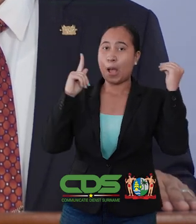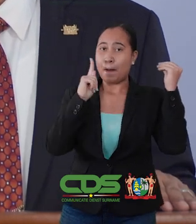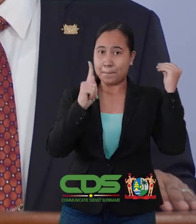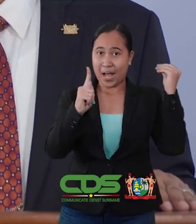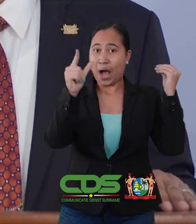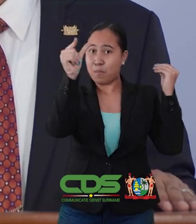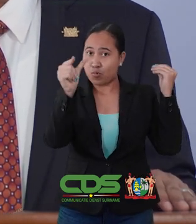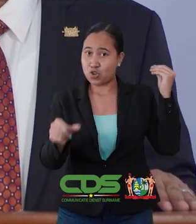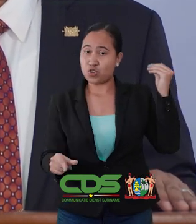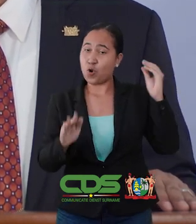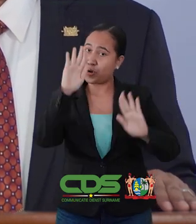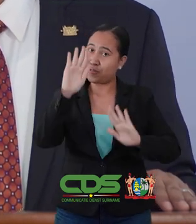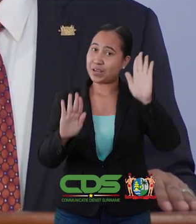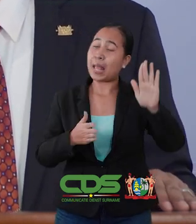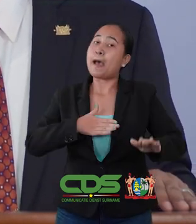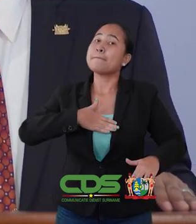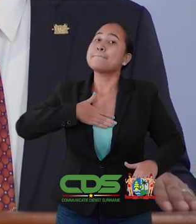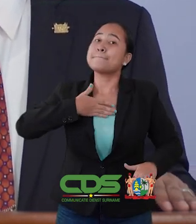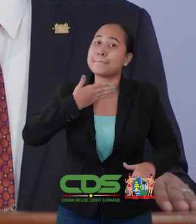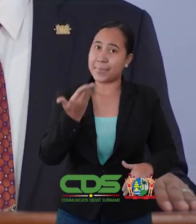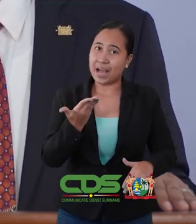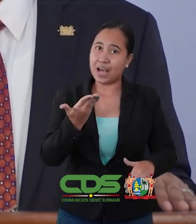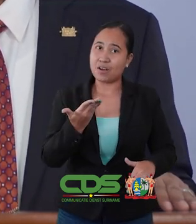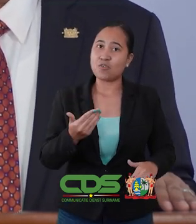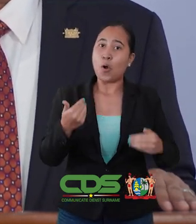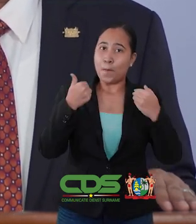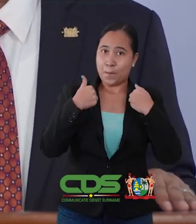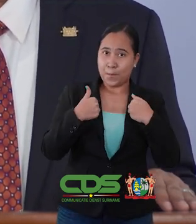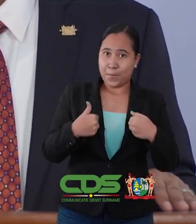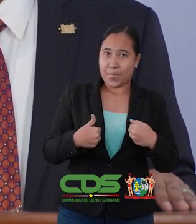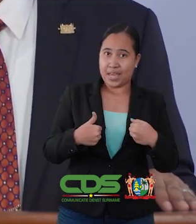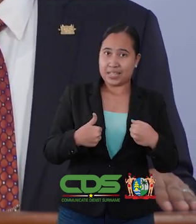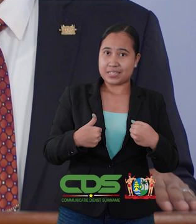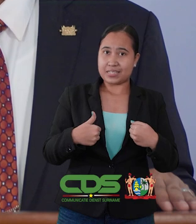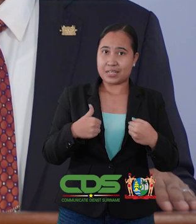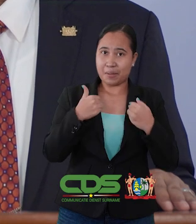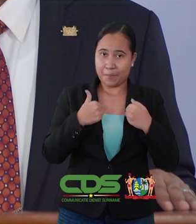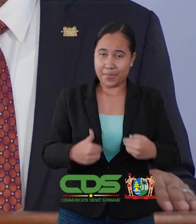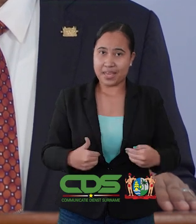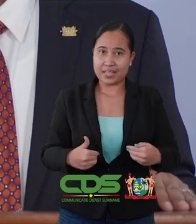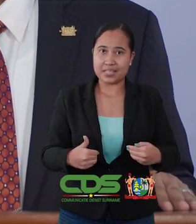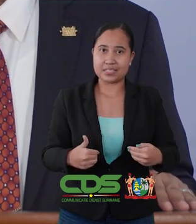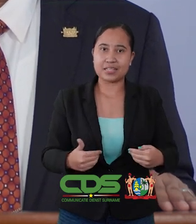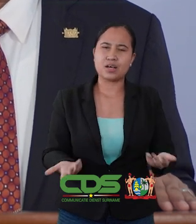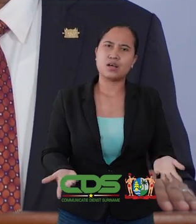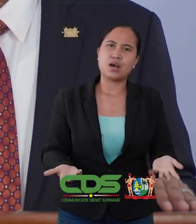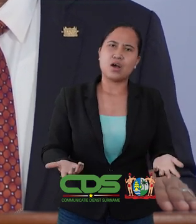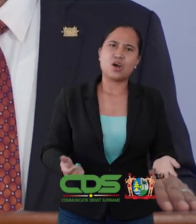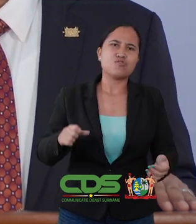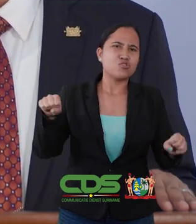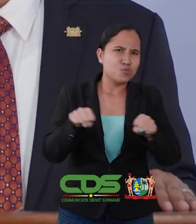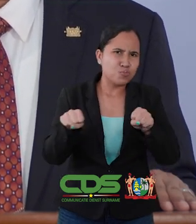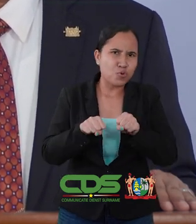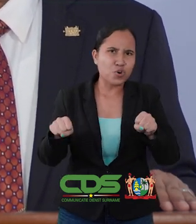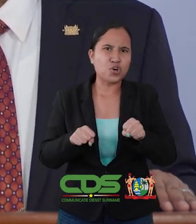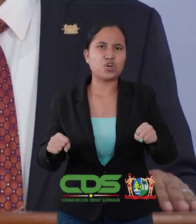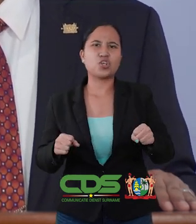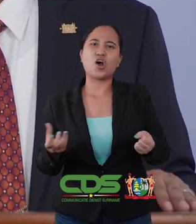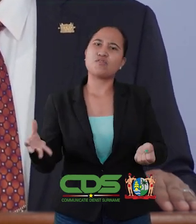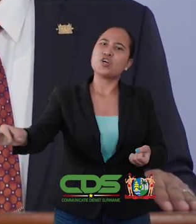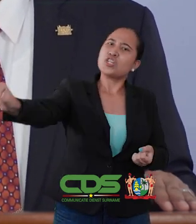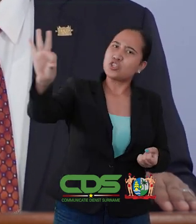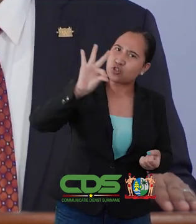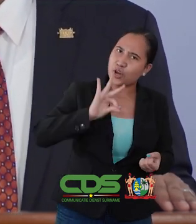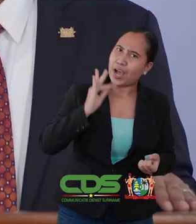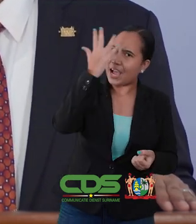is echter uitsluitend toegestaan voor repatrianten, essentieel personeel of in verband met spoedgevallen